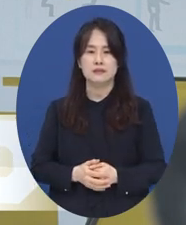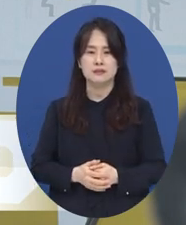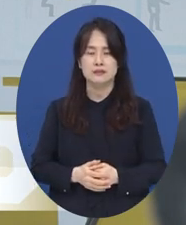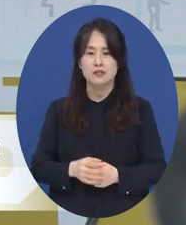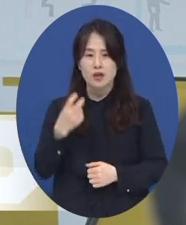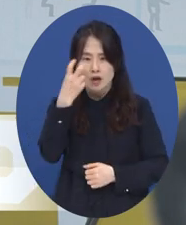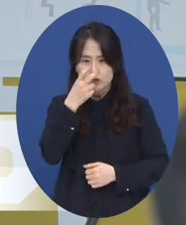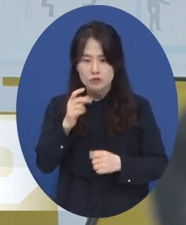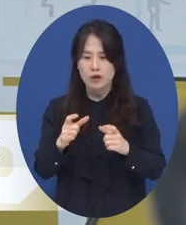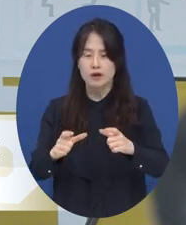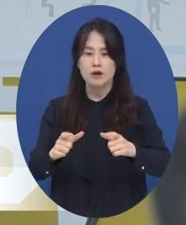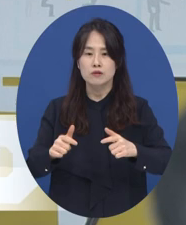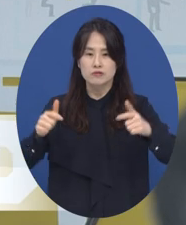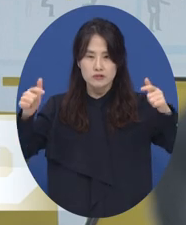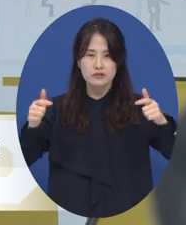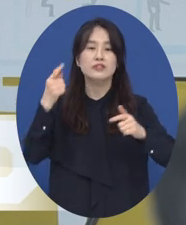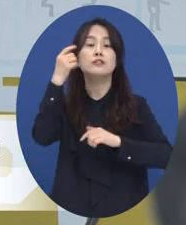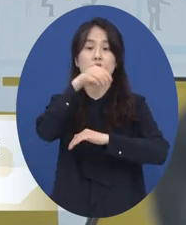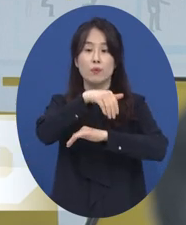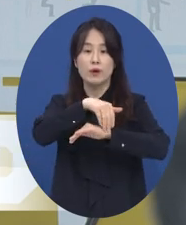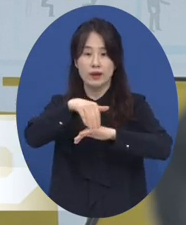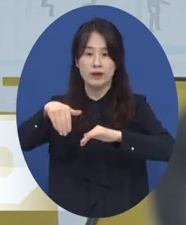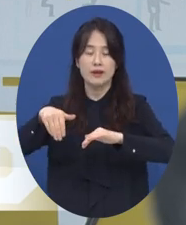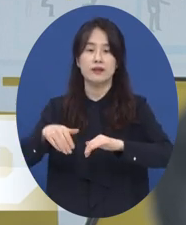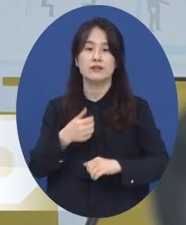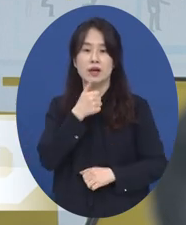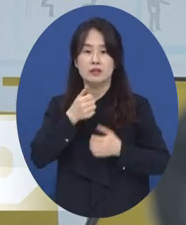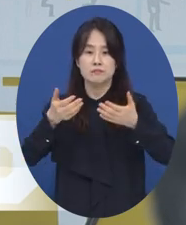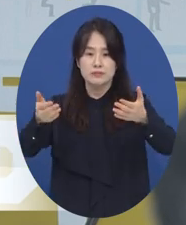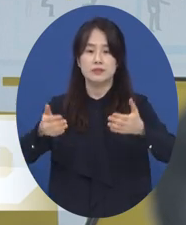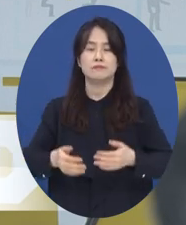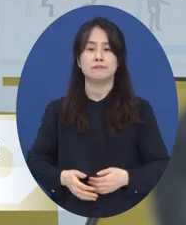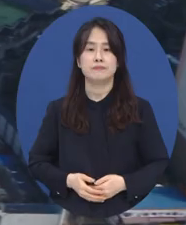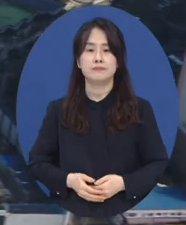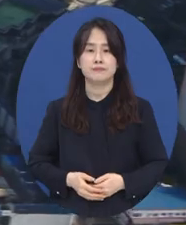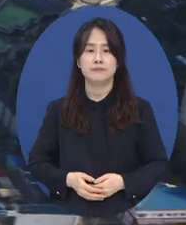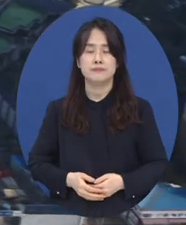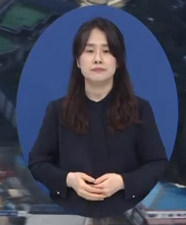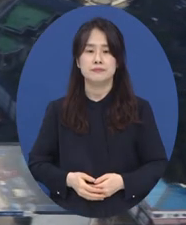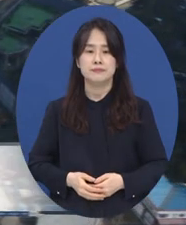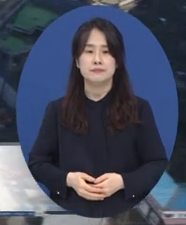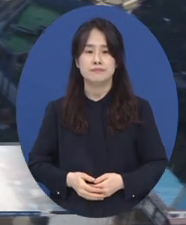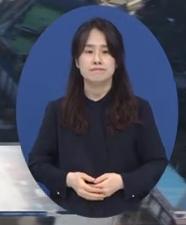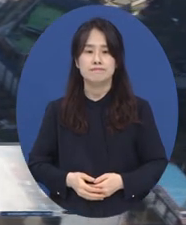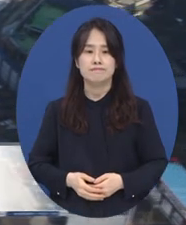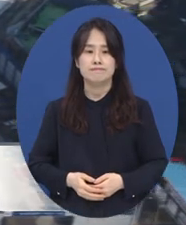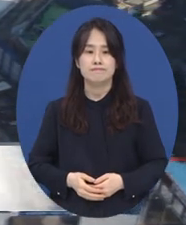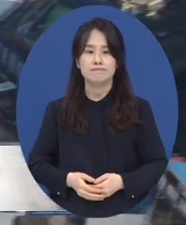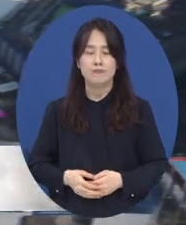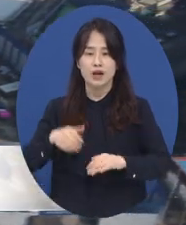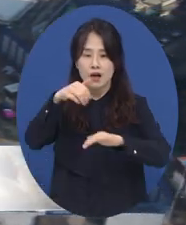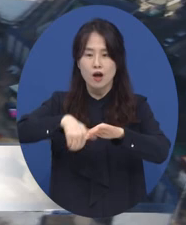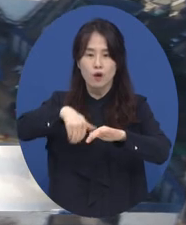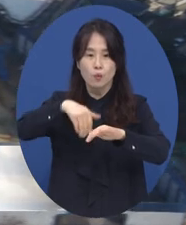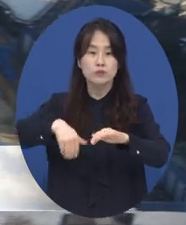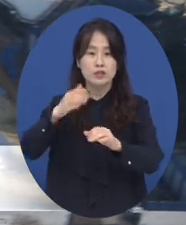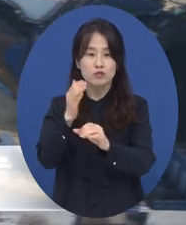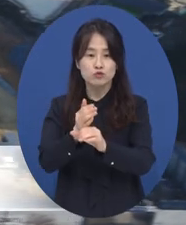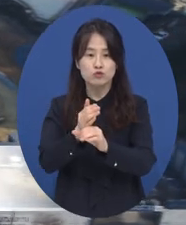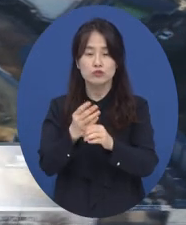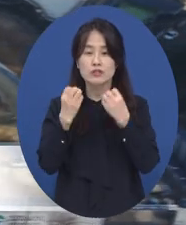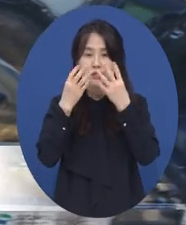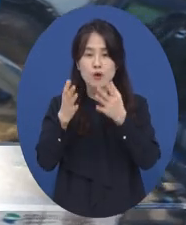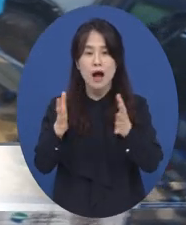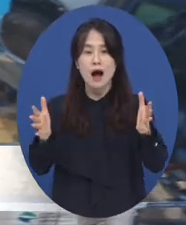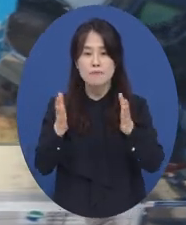범위를 크게 확대할 방침입니다 최지원 기자의 보도입니다 공사가 한창 진행중인 신축